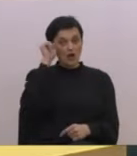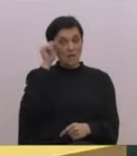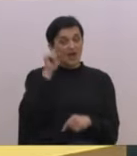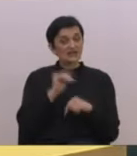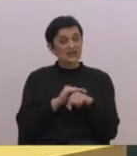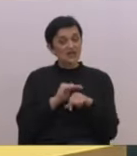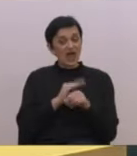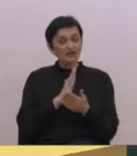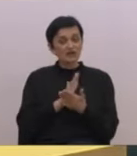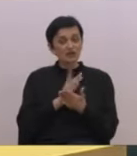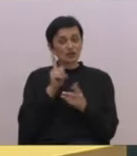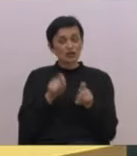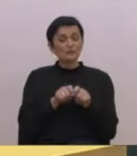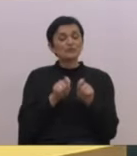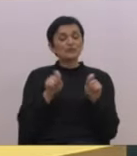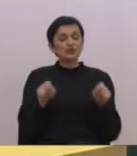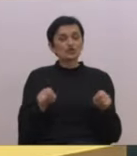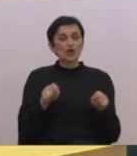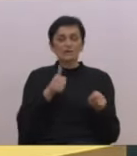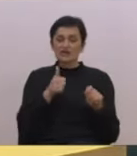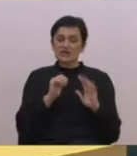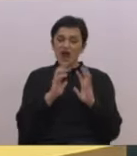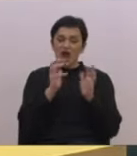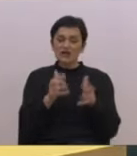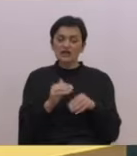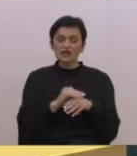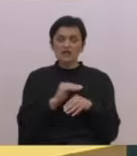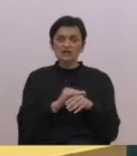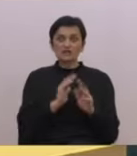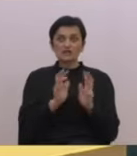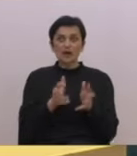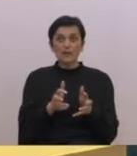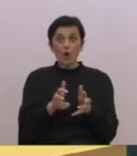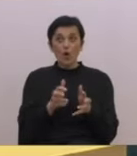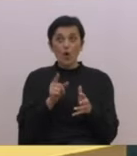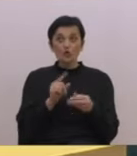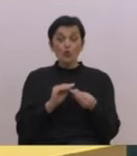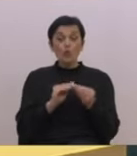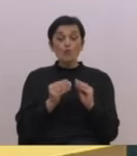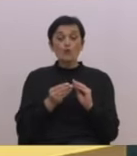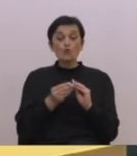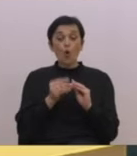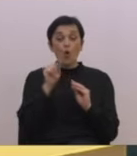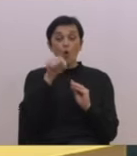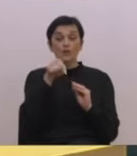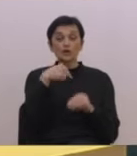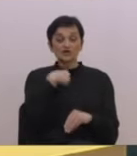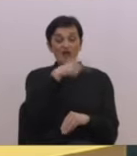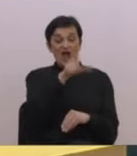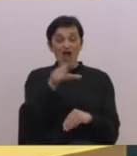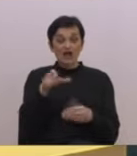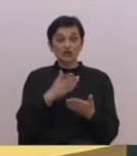კეთილი, მან შექმნა კარგი სამყარო, კეთილი სამყარო. და ის პრობლემები, რომელიც ჩვენ ადამიანებს